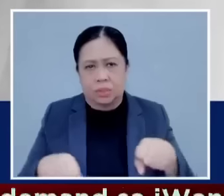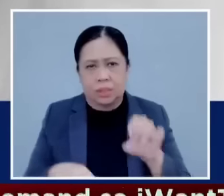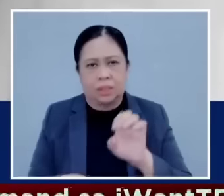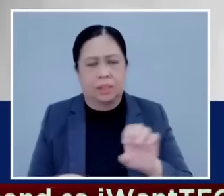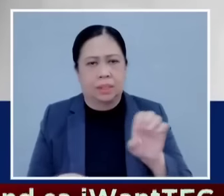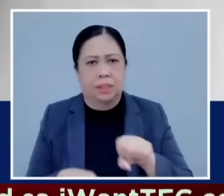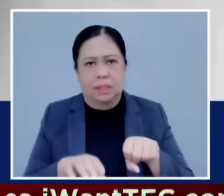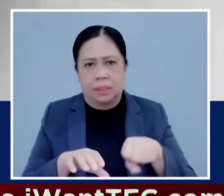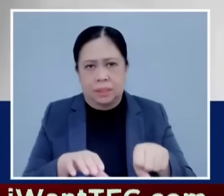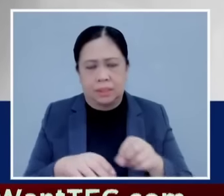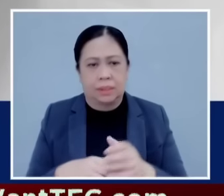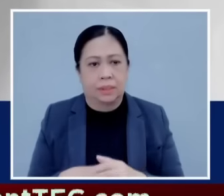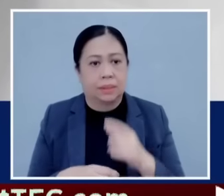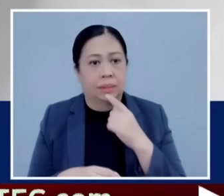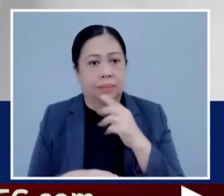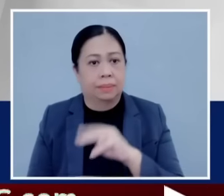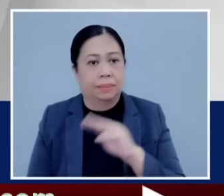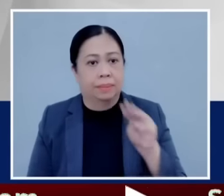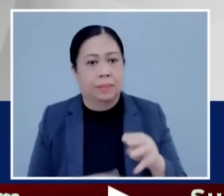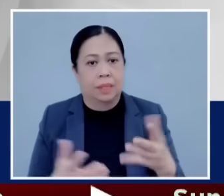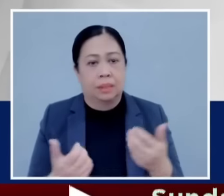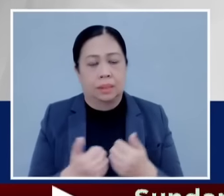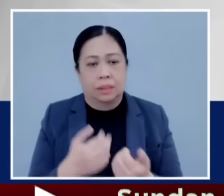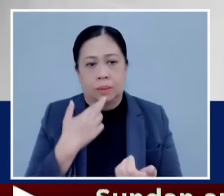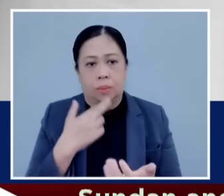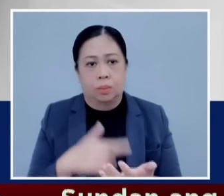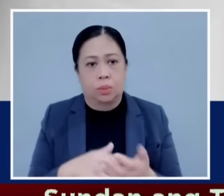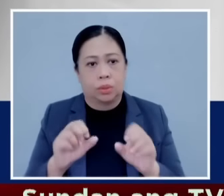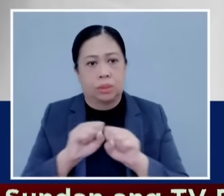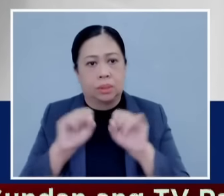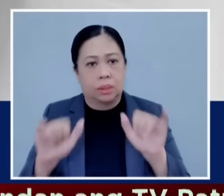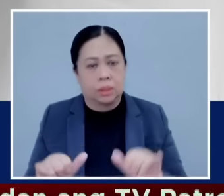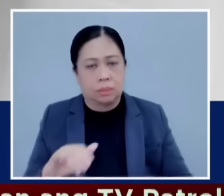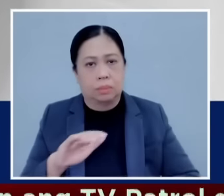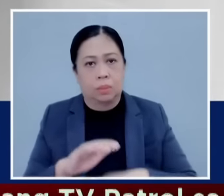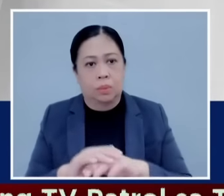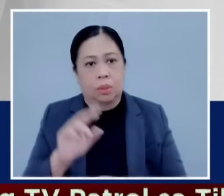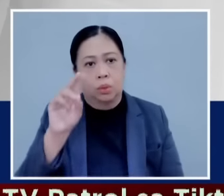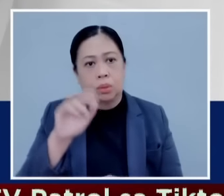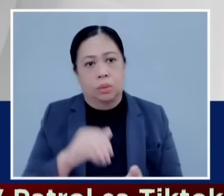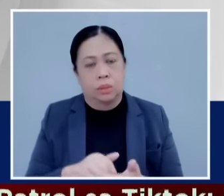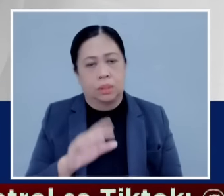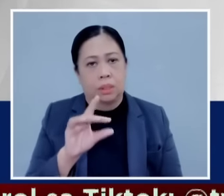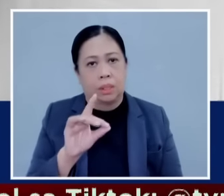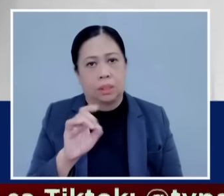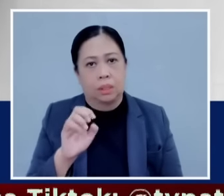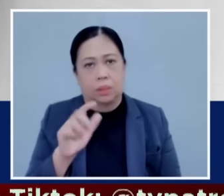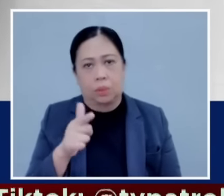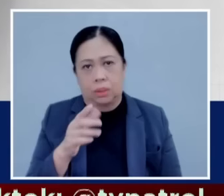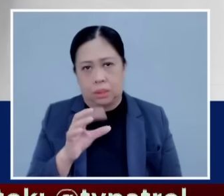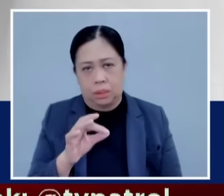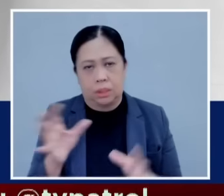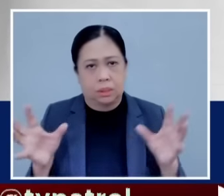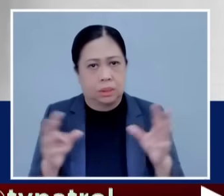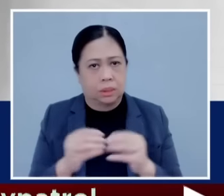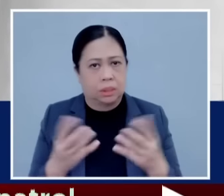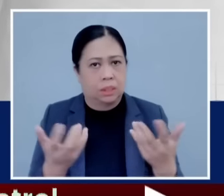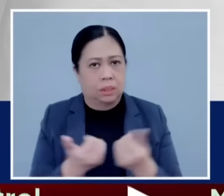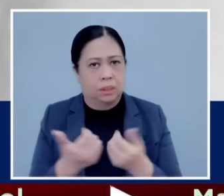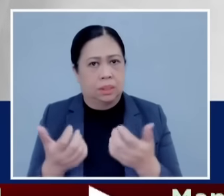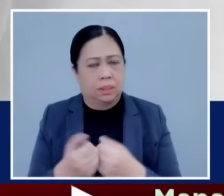Base naman sa tala ng Metro Manila Accident and Reporting System, umabot sa 2,829 ang aksidente ng